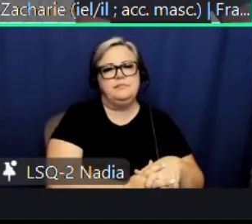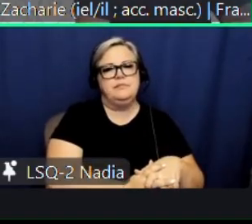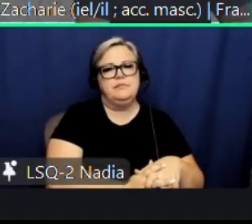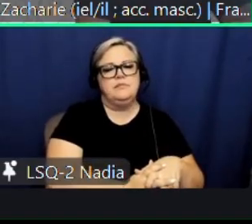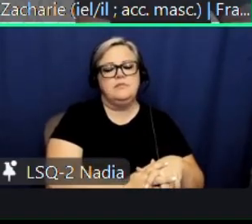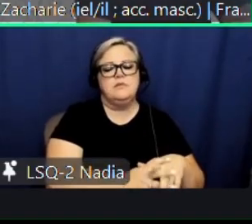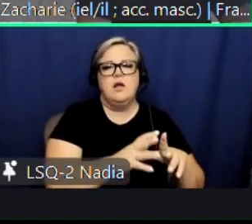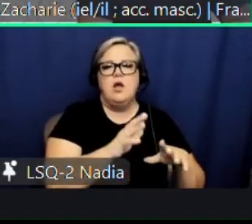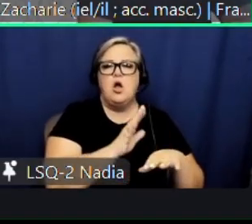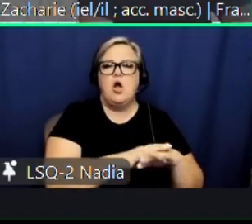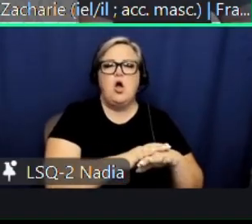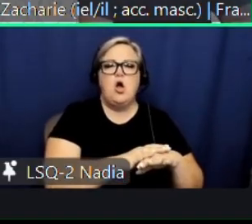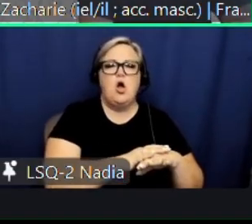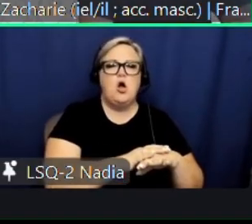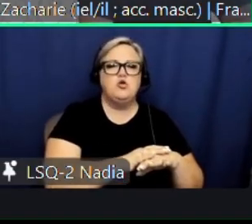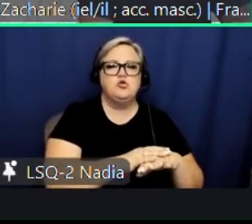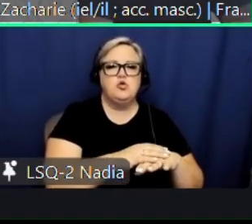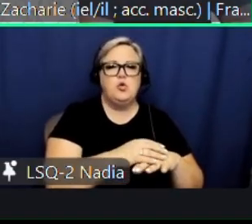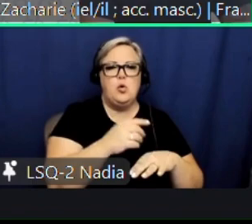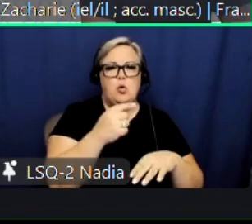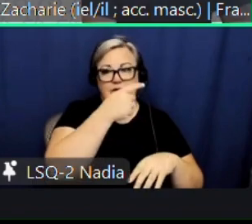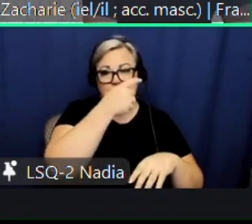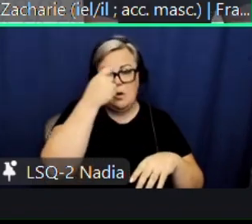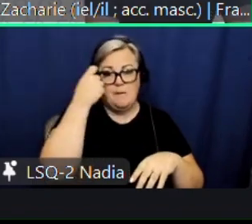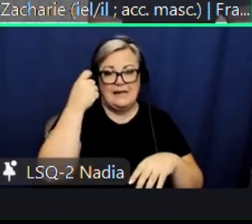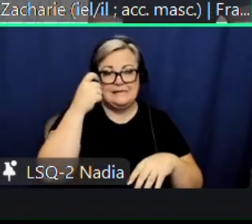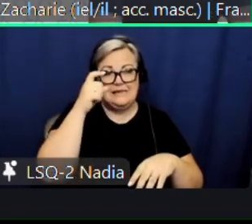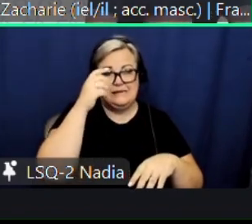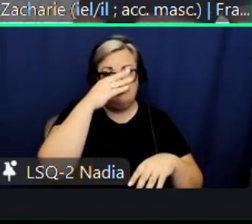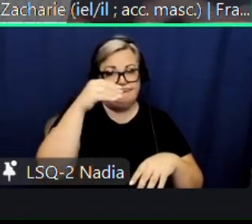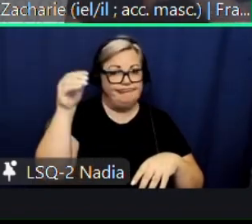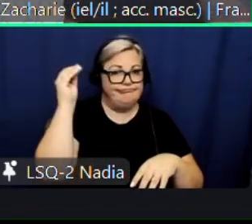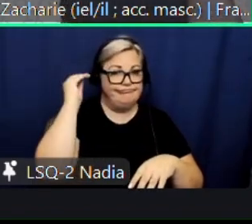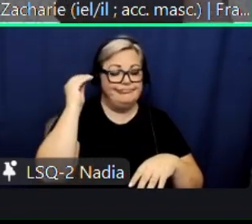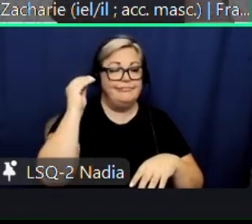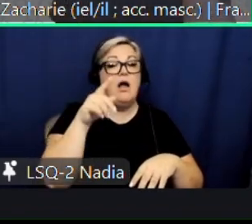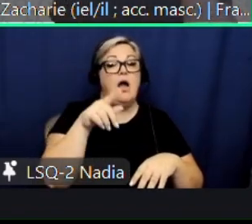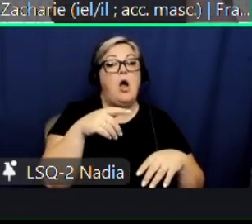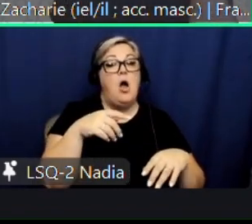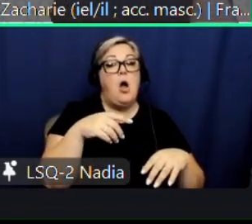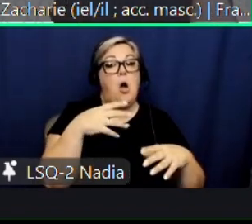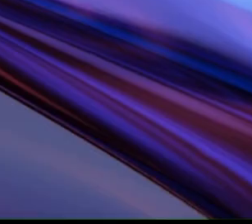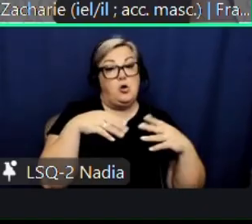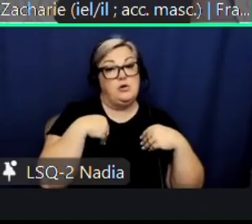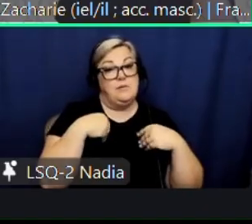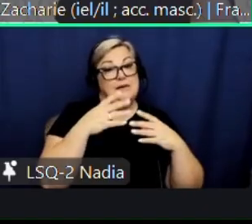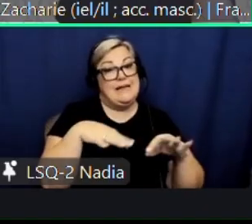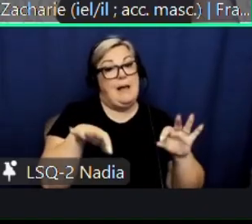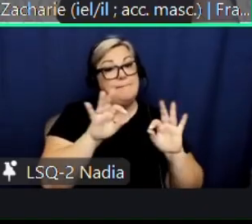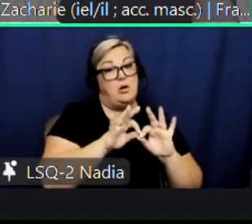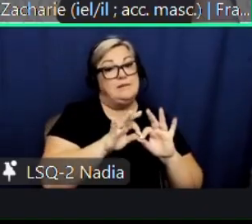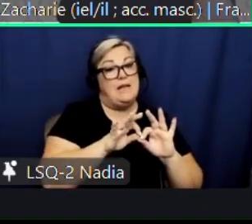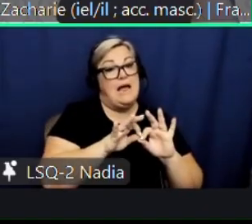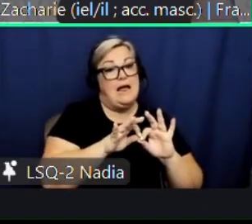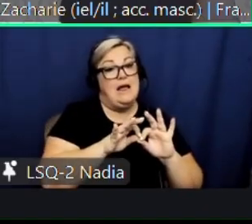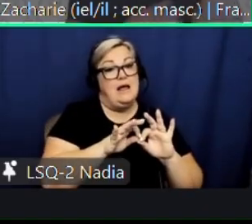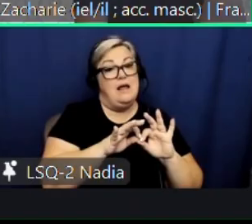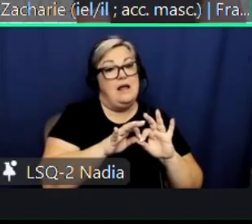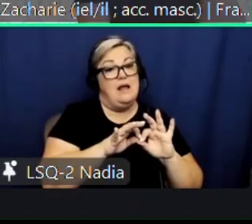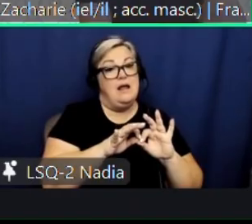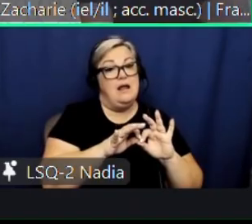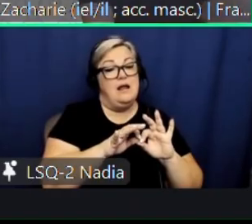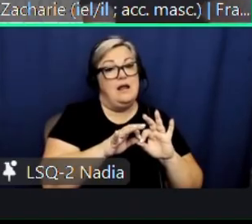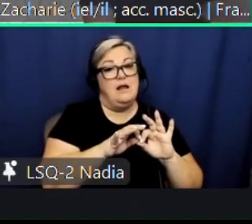Au niveau de l'approche tenant compte des traumatismes, le consentement est également crucial à l'approche tenant compte des